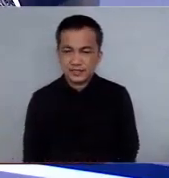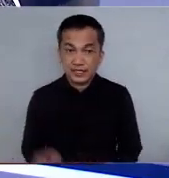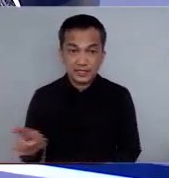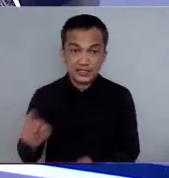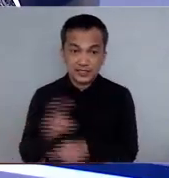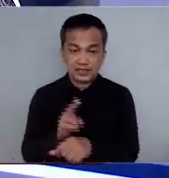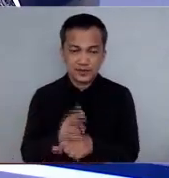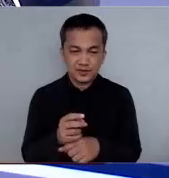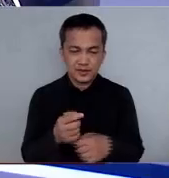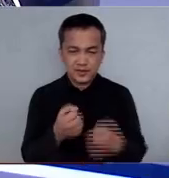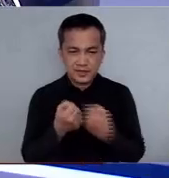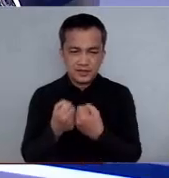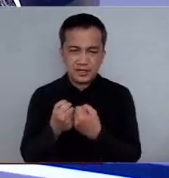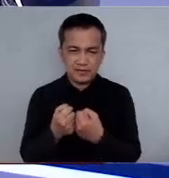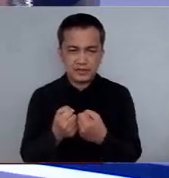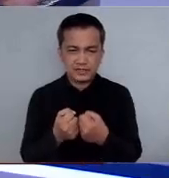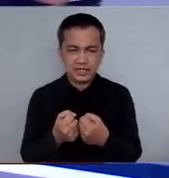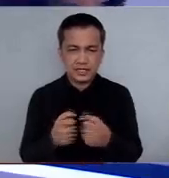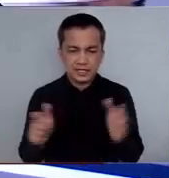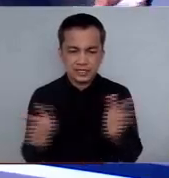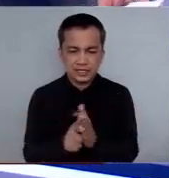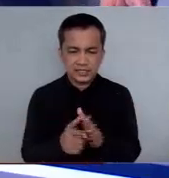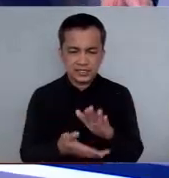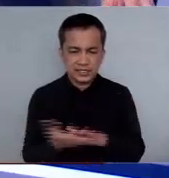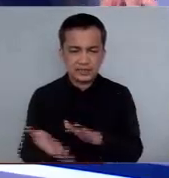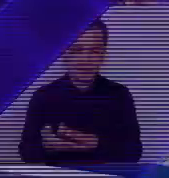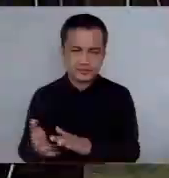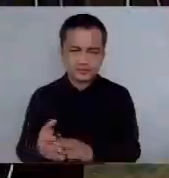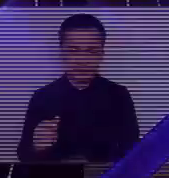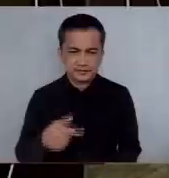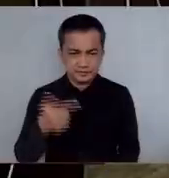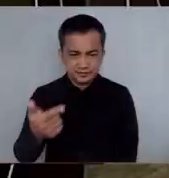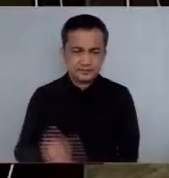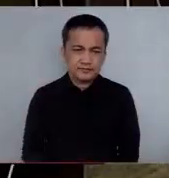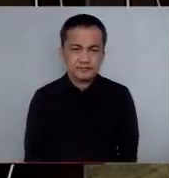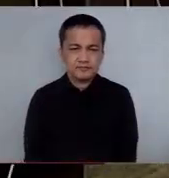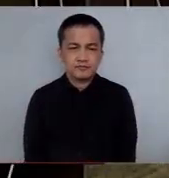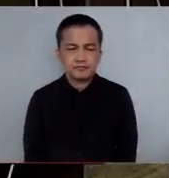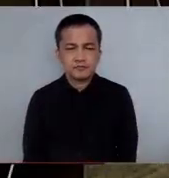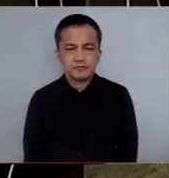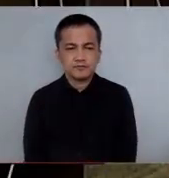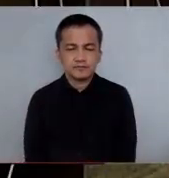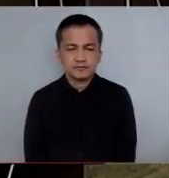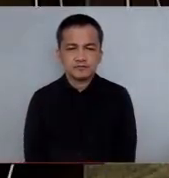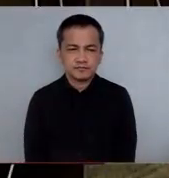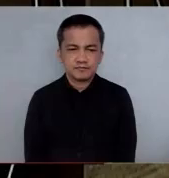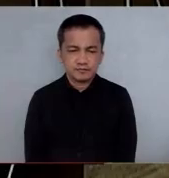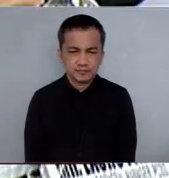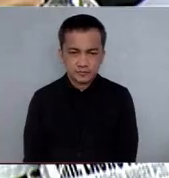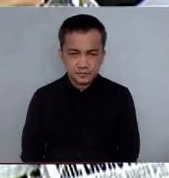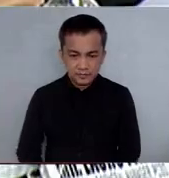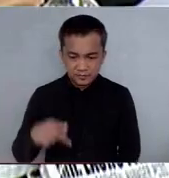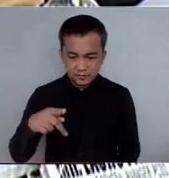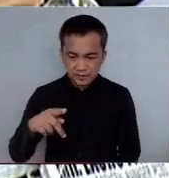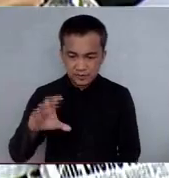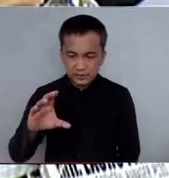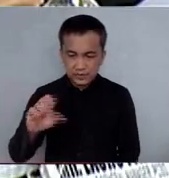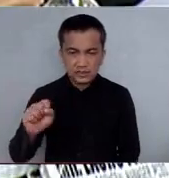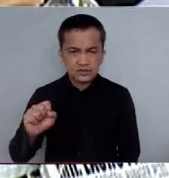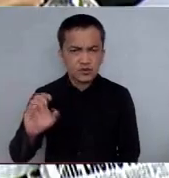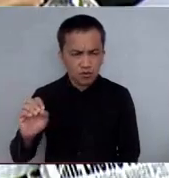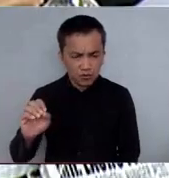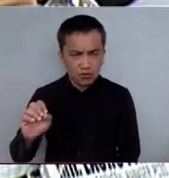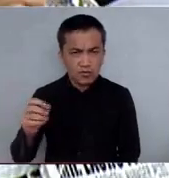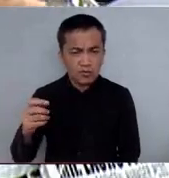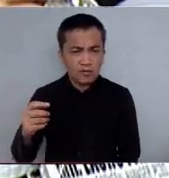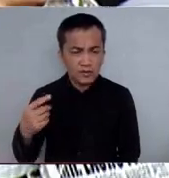panlaban sa illegal gambling. Nasa Frontline balitang yan si Marianne Enriquez. But the Philippine Charity Sweepstakes Office o